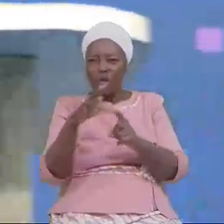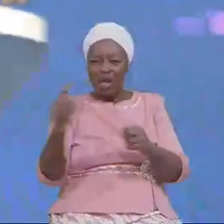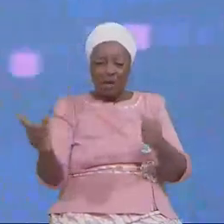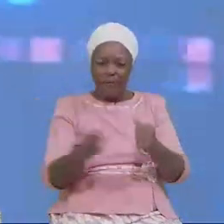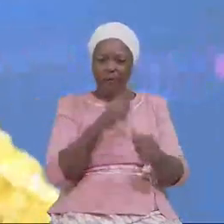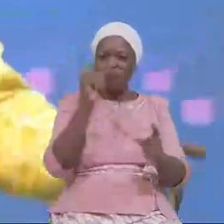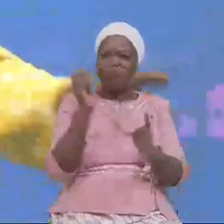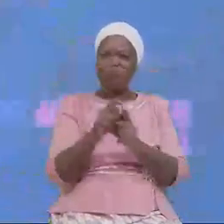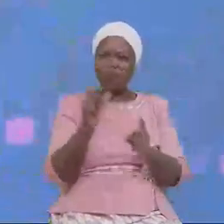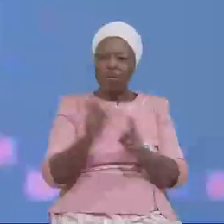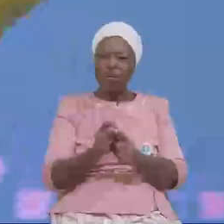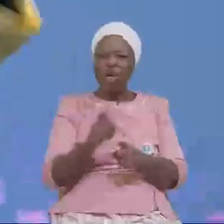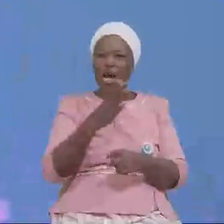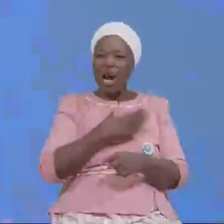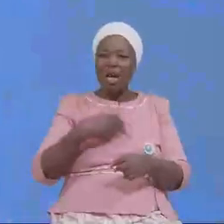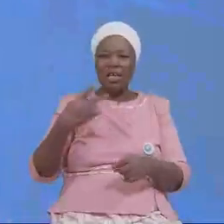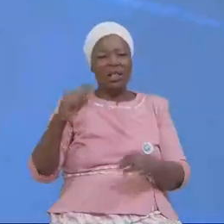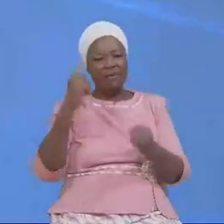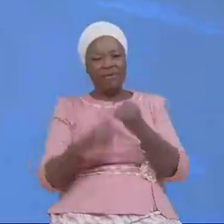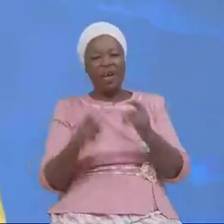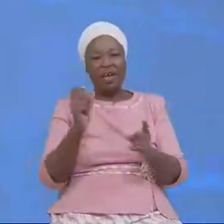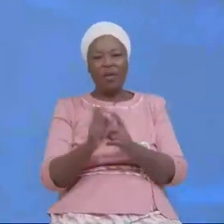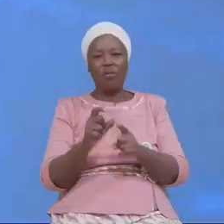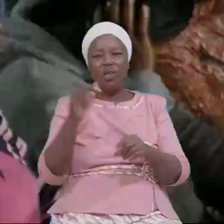de la parole du Père, la parole finale,